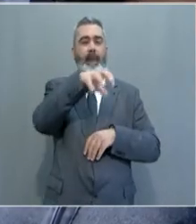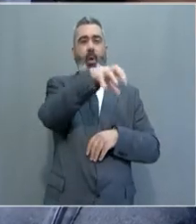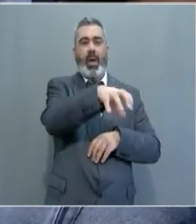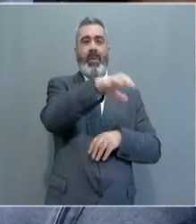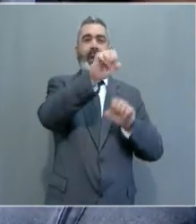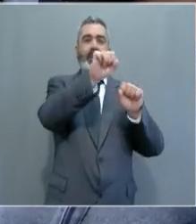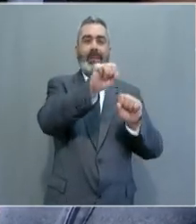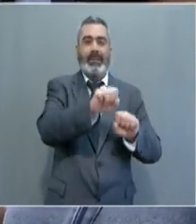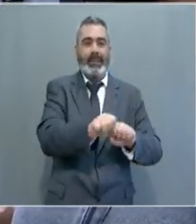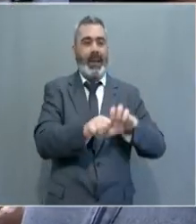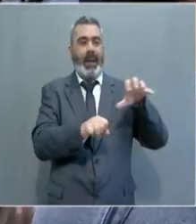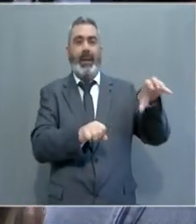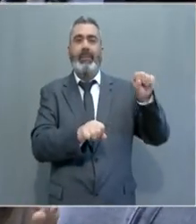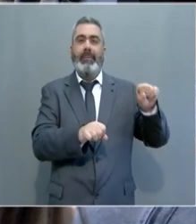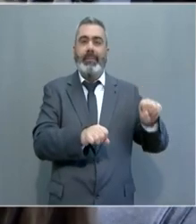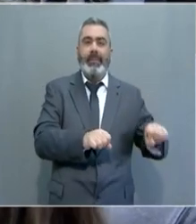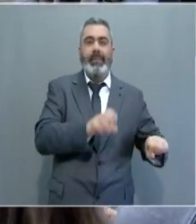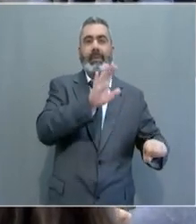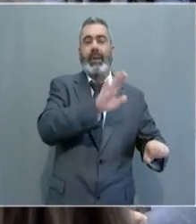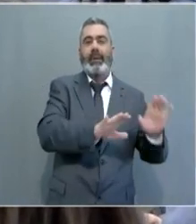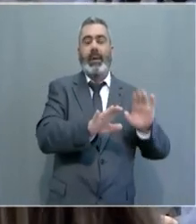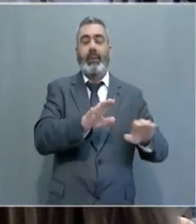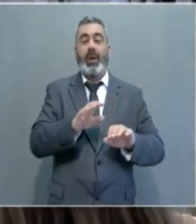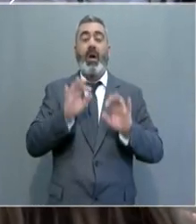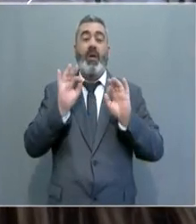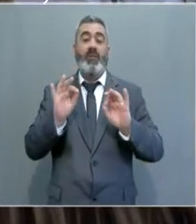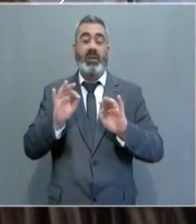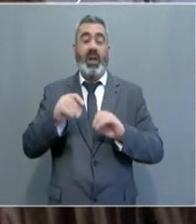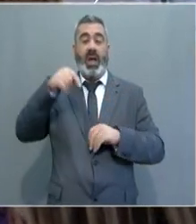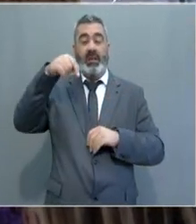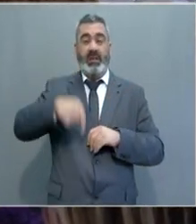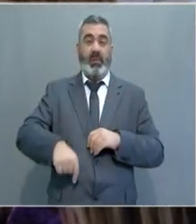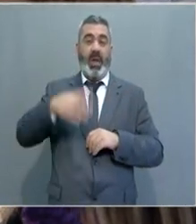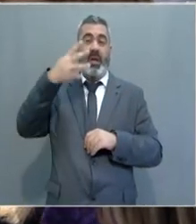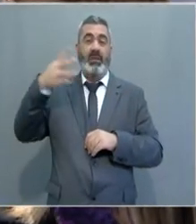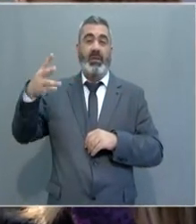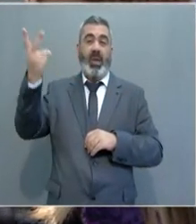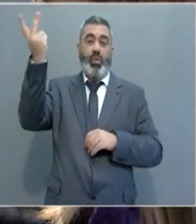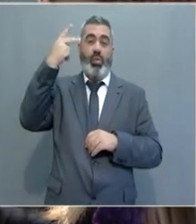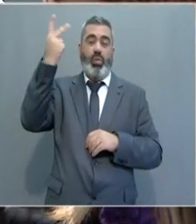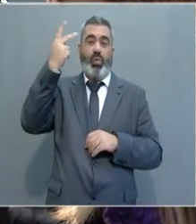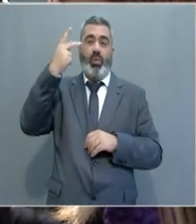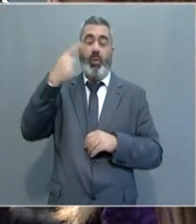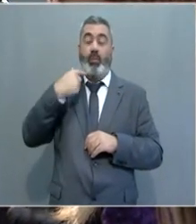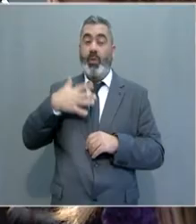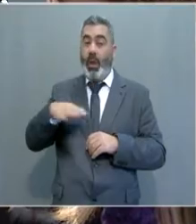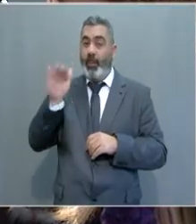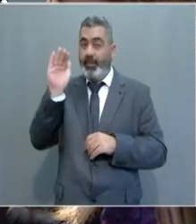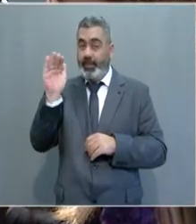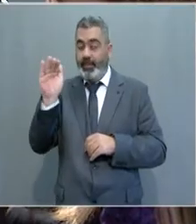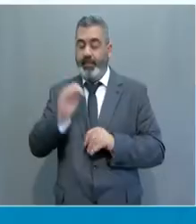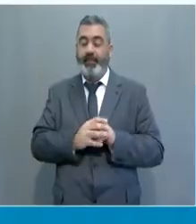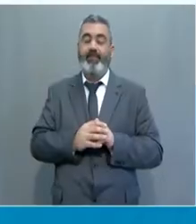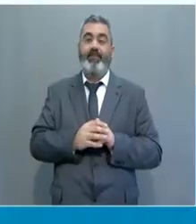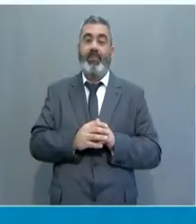βέβαια η αξιωματική αντιπολίτευση η οποία μας ασκεί σήμερα κριτική θα πρέπει να της θυμίσουμε ότι